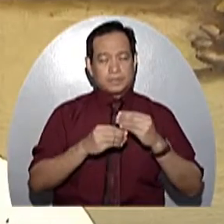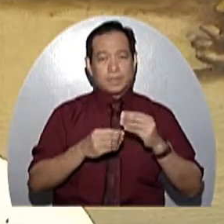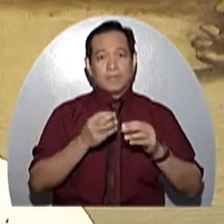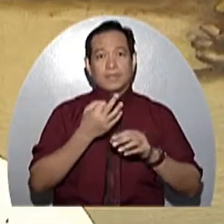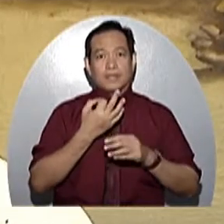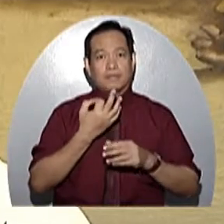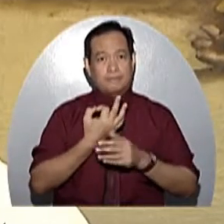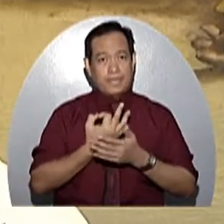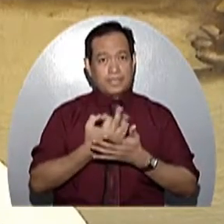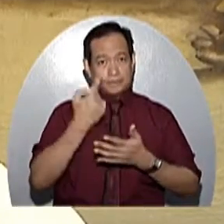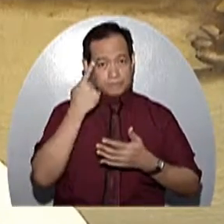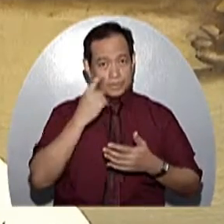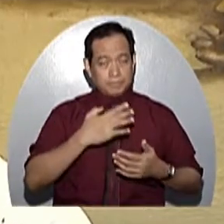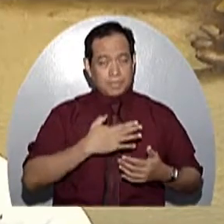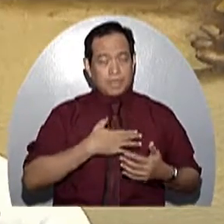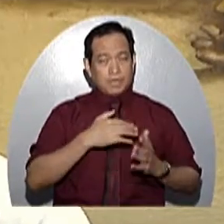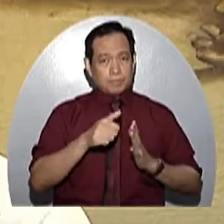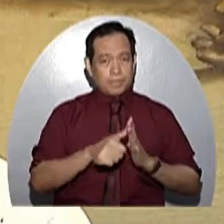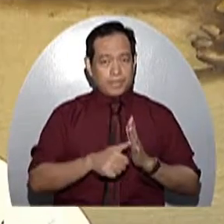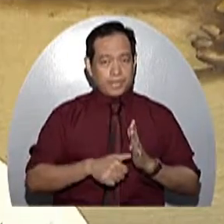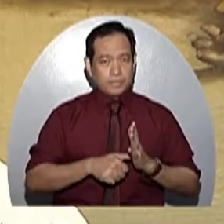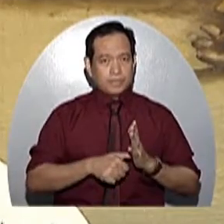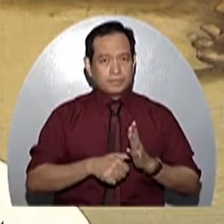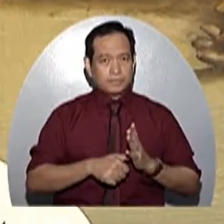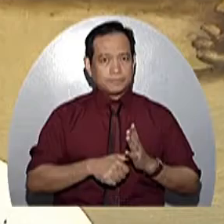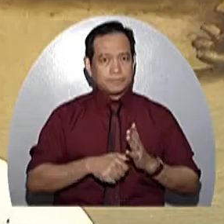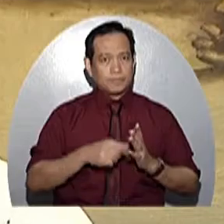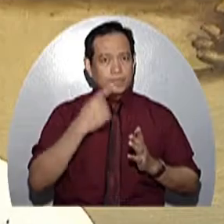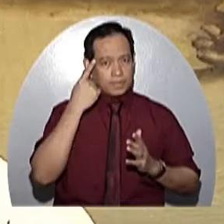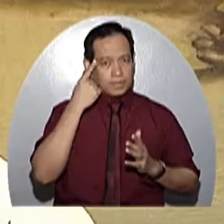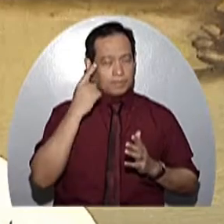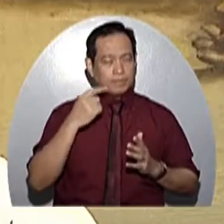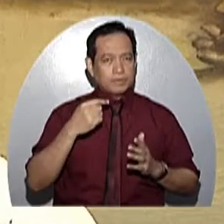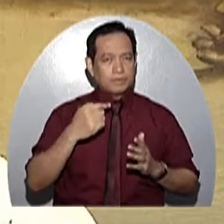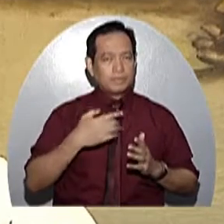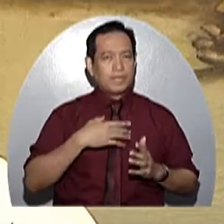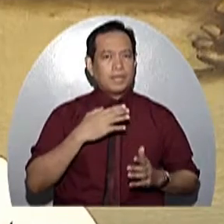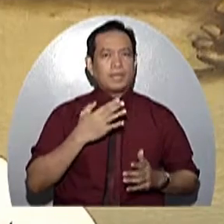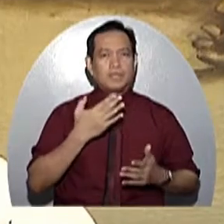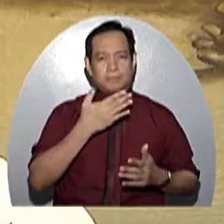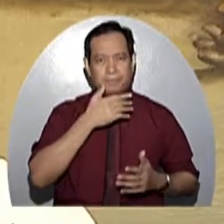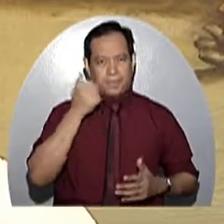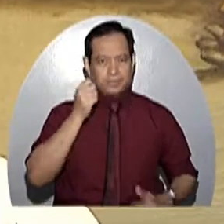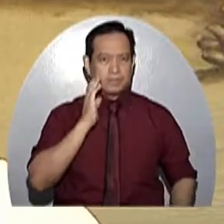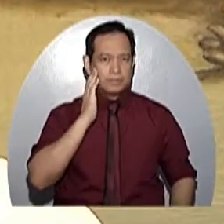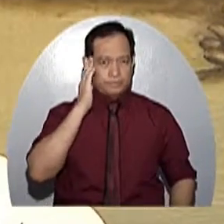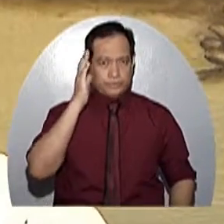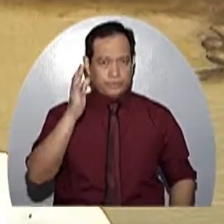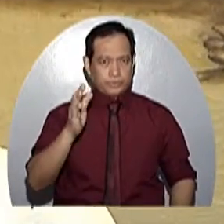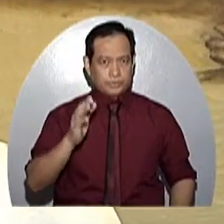ng aking operasyon para sa maayos kong kinabukasan.